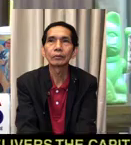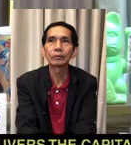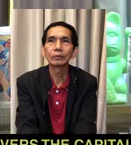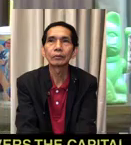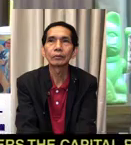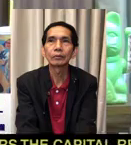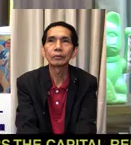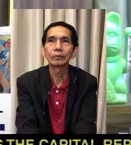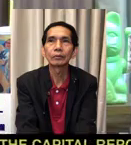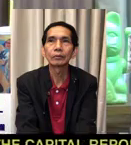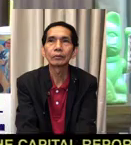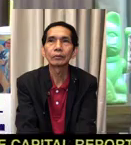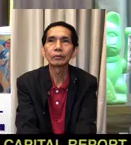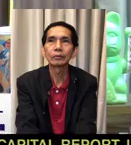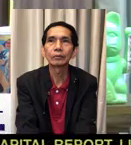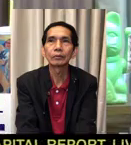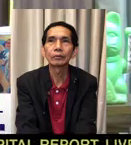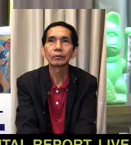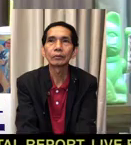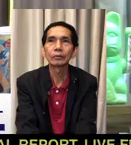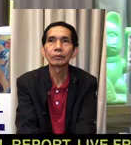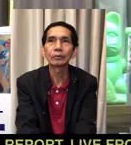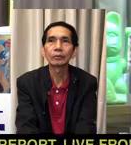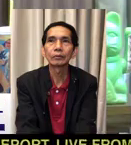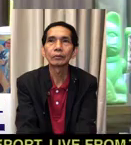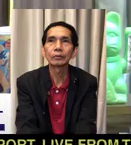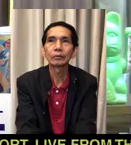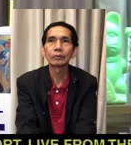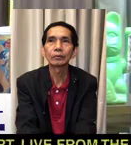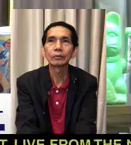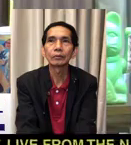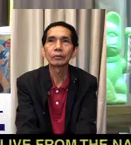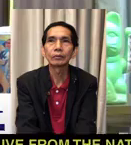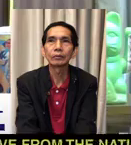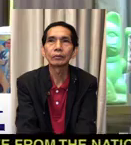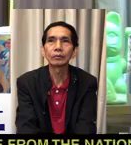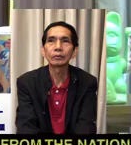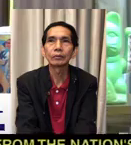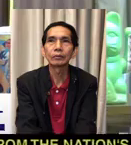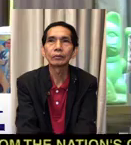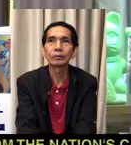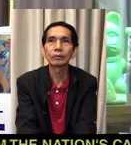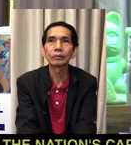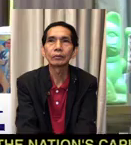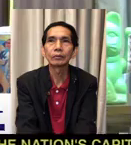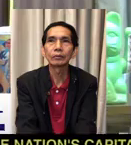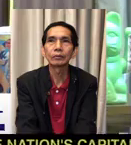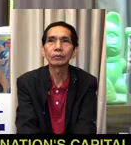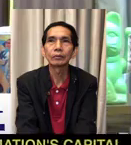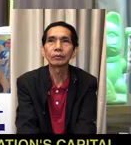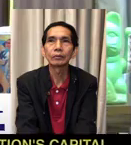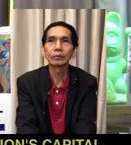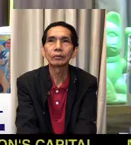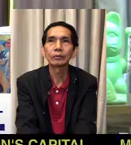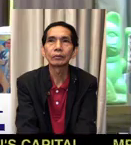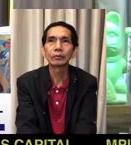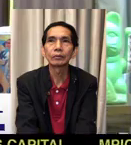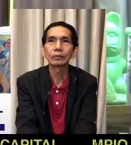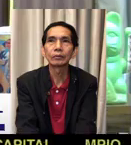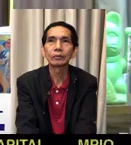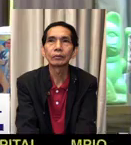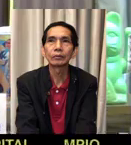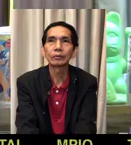partner, si Vice Mayor Hani Lacuna. At welcome po sa The Capital Report. Ito po